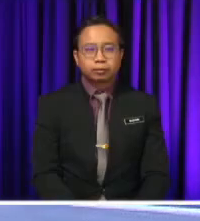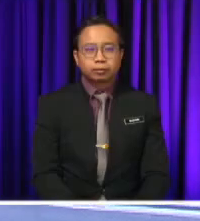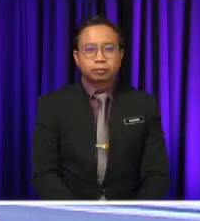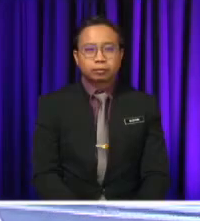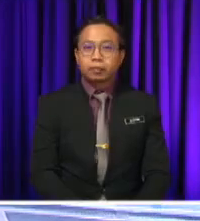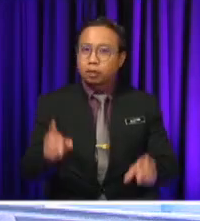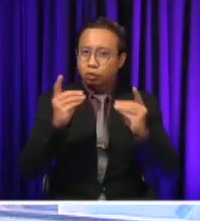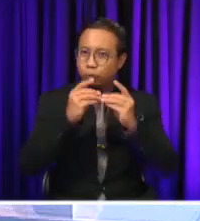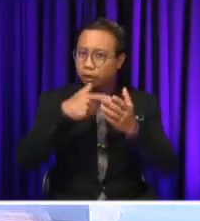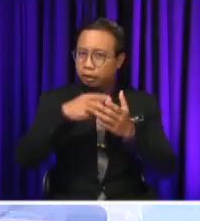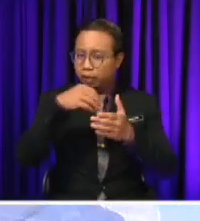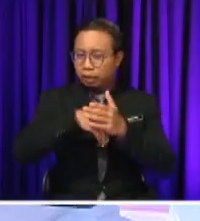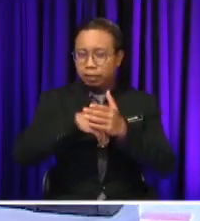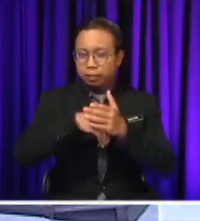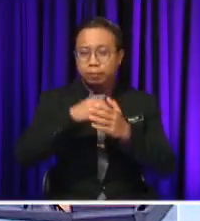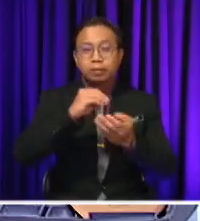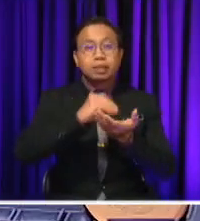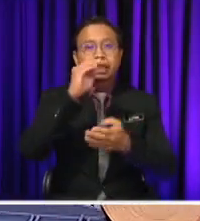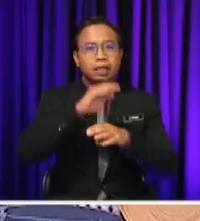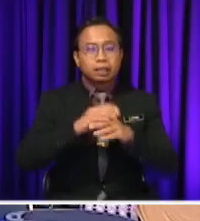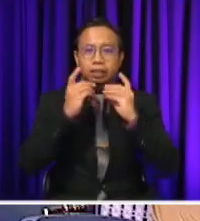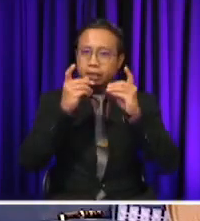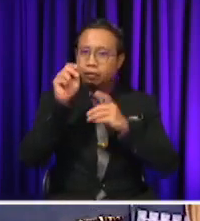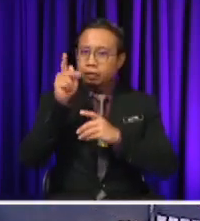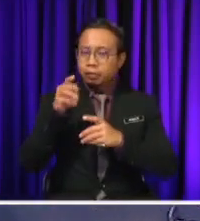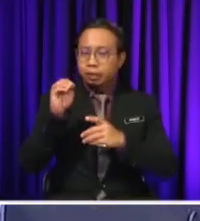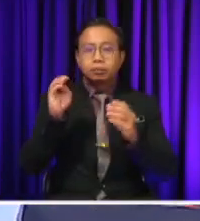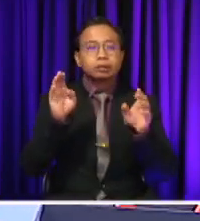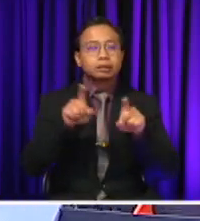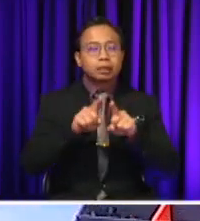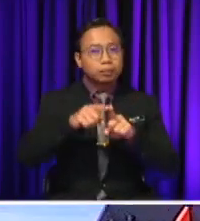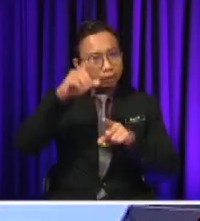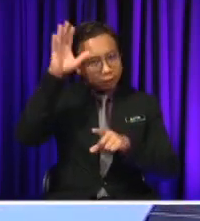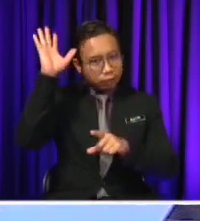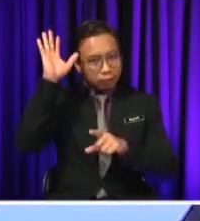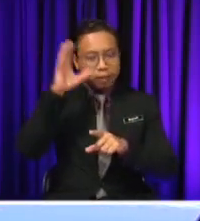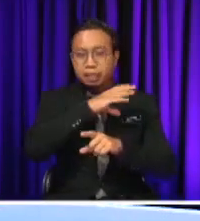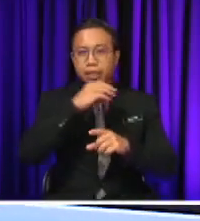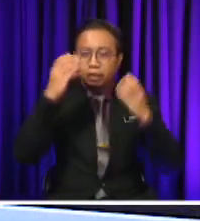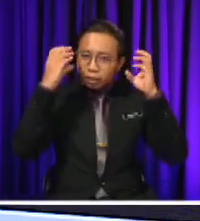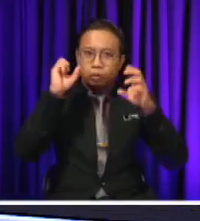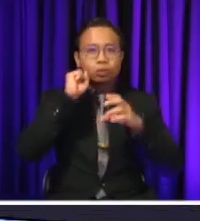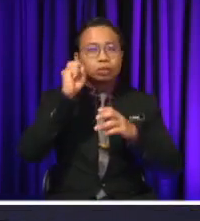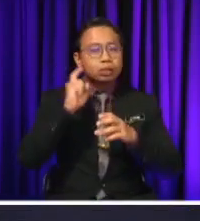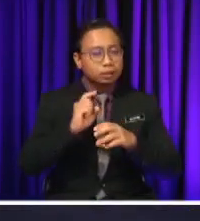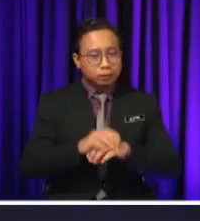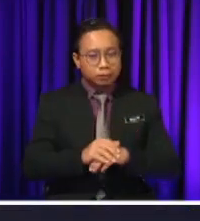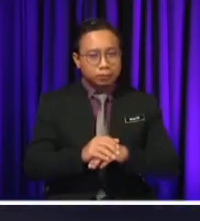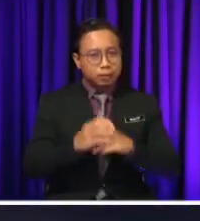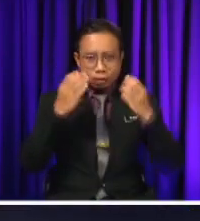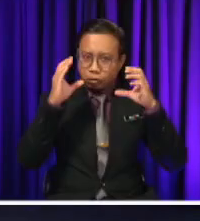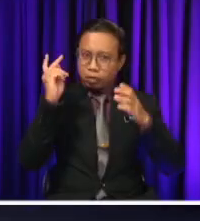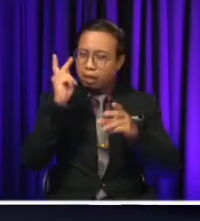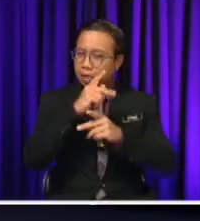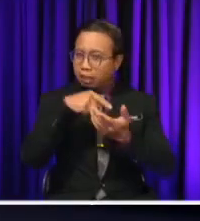bertemu kembali dalam surat Menengah Atas di TV keep yang bersama saya di sini cuman